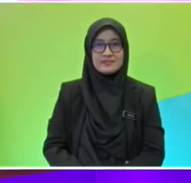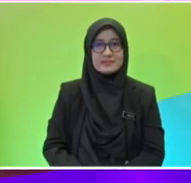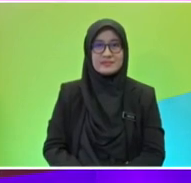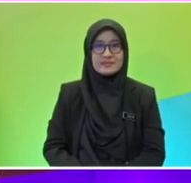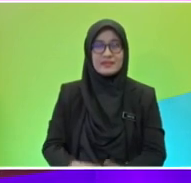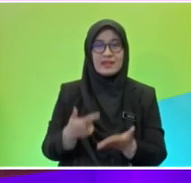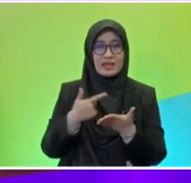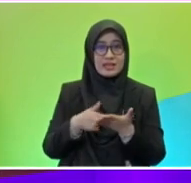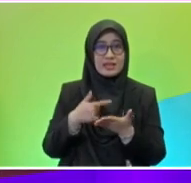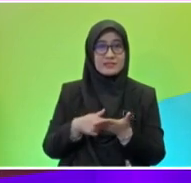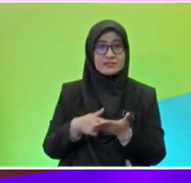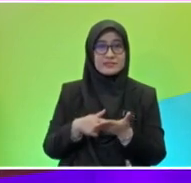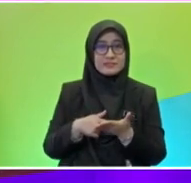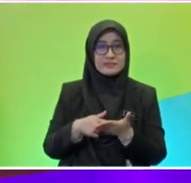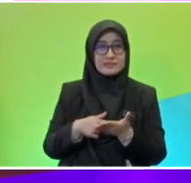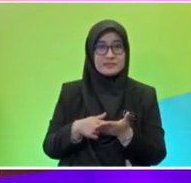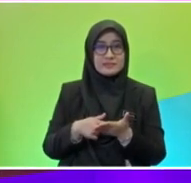Lepas tu yang ini apa?